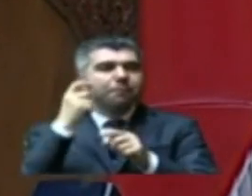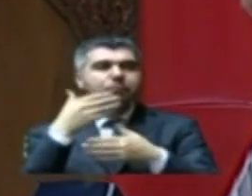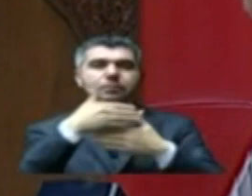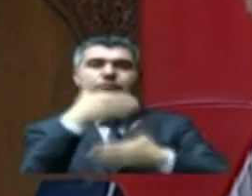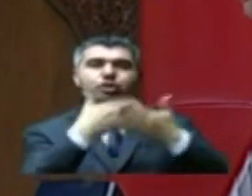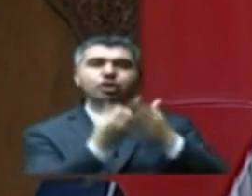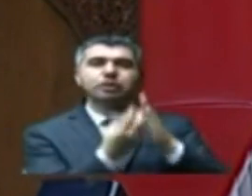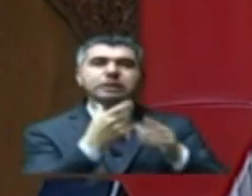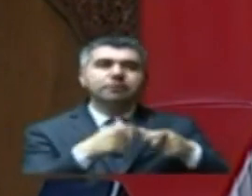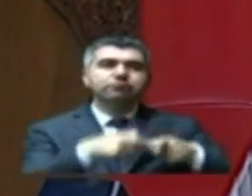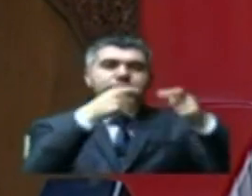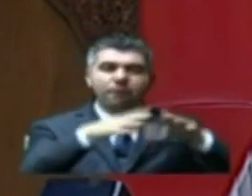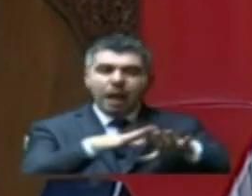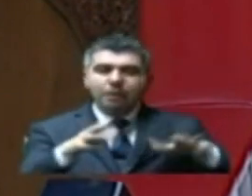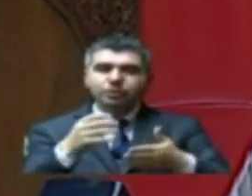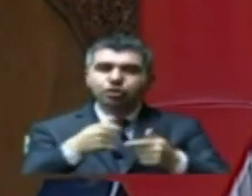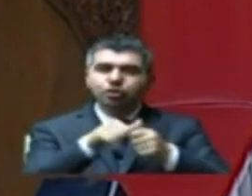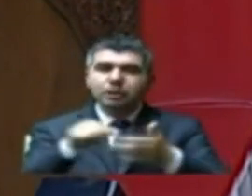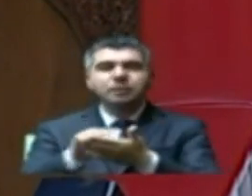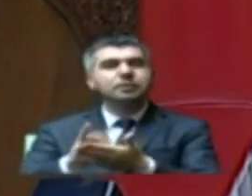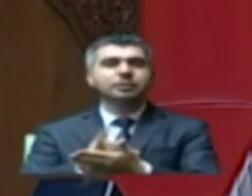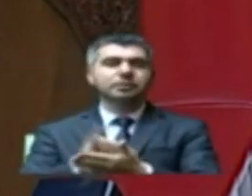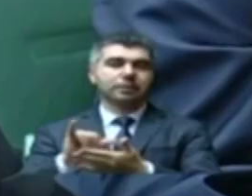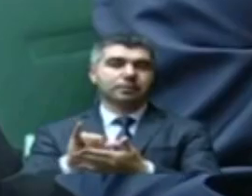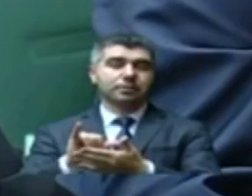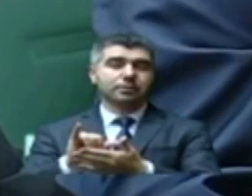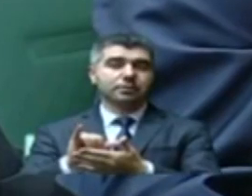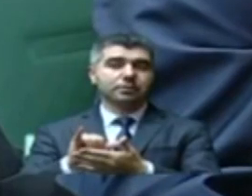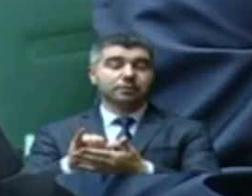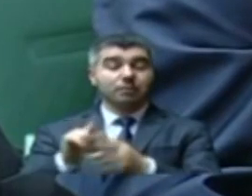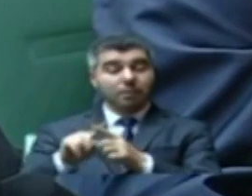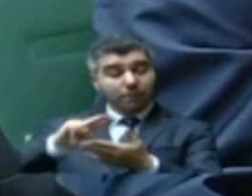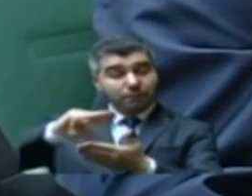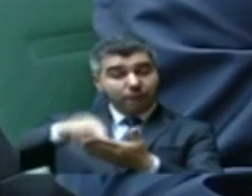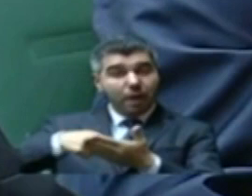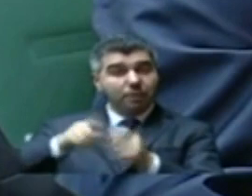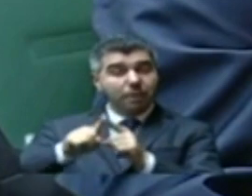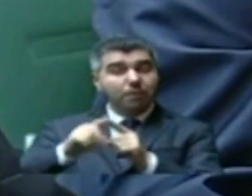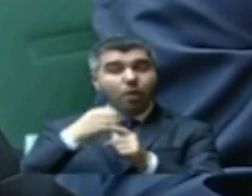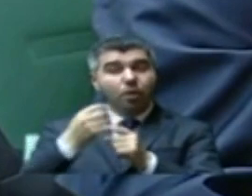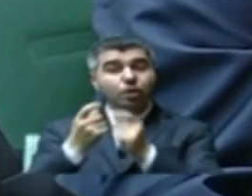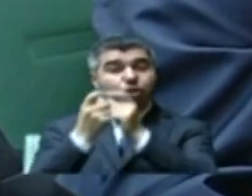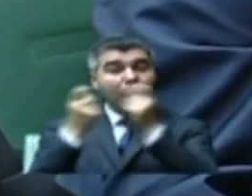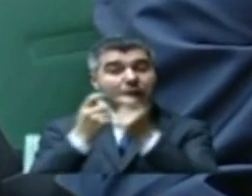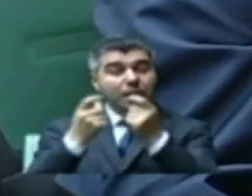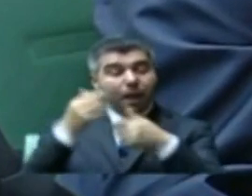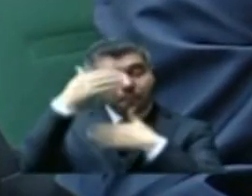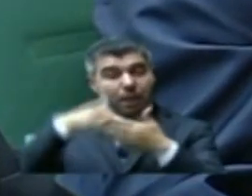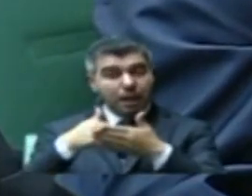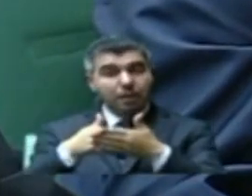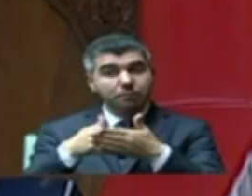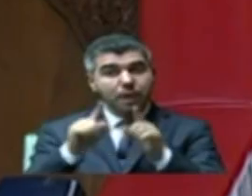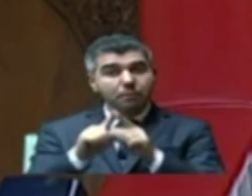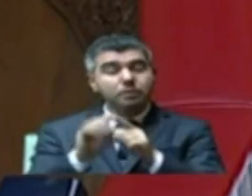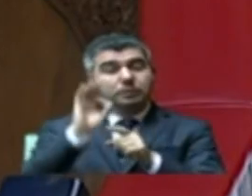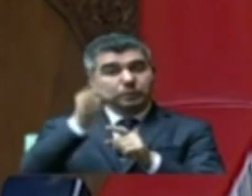وقعنا اتفاق تعاون وشراكه في اطار الجهه 13. علاش؟ بغينا ثقافه المقاوله اللي كاينه في المغرب انها تكون